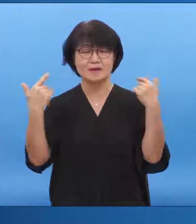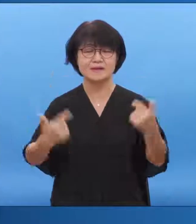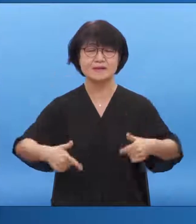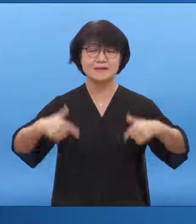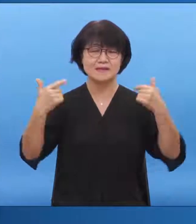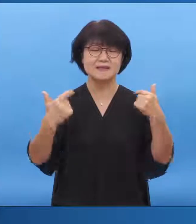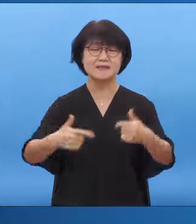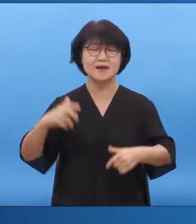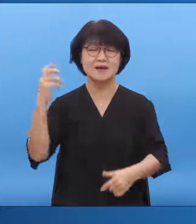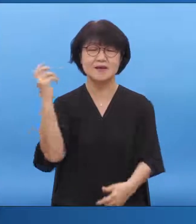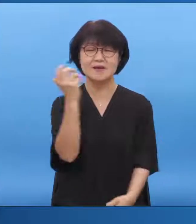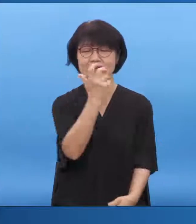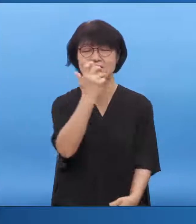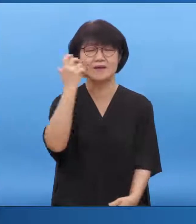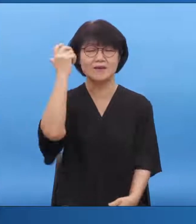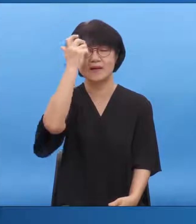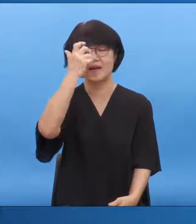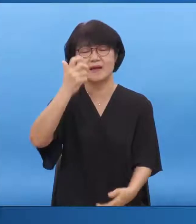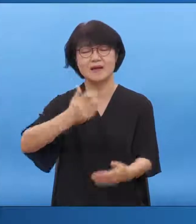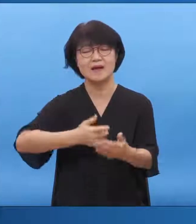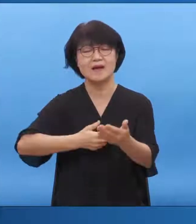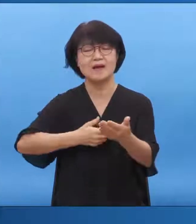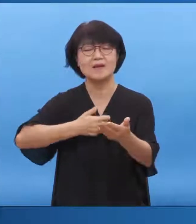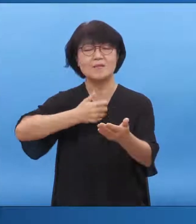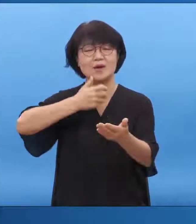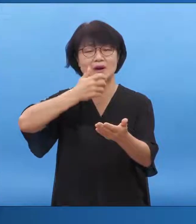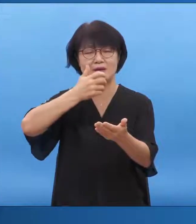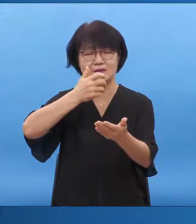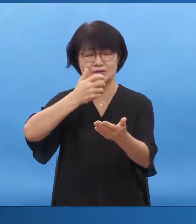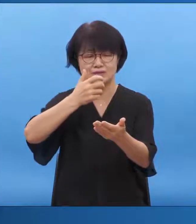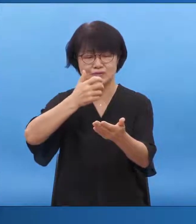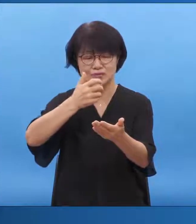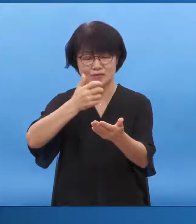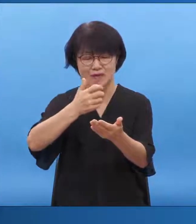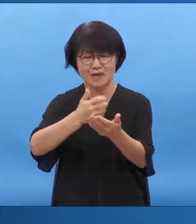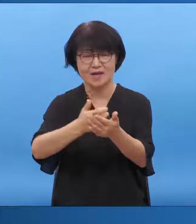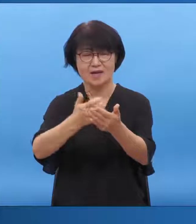채우시며 늘 성령에